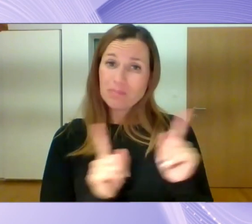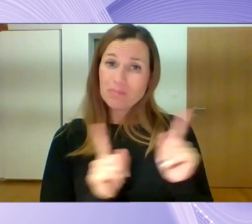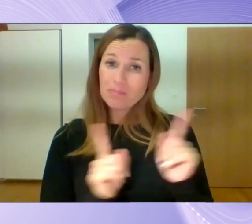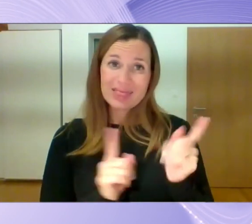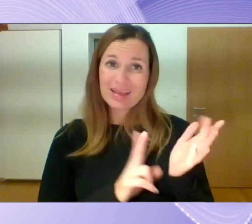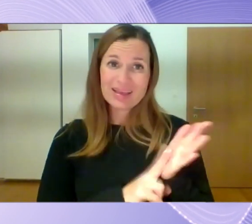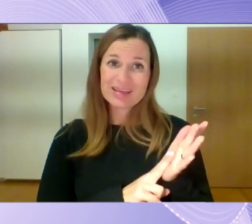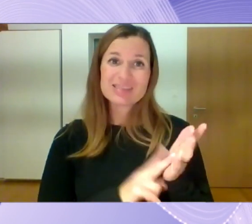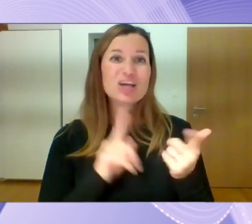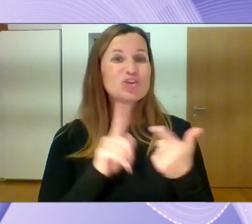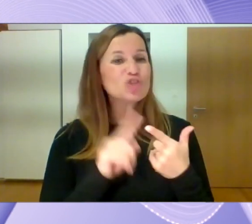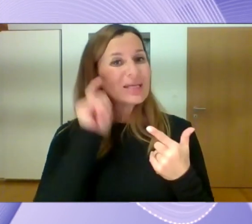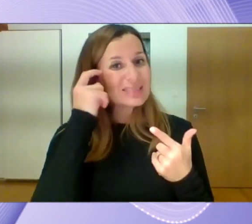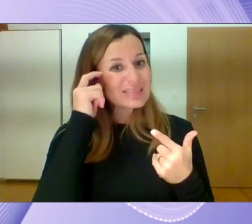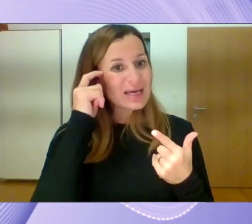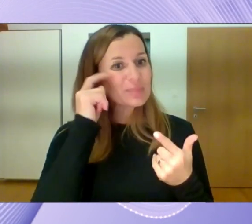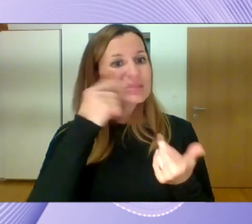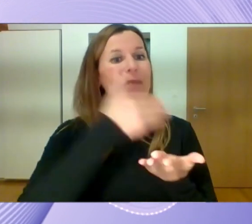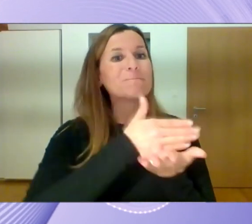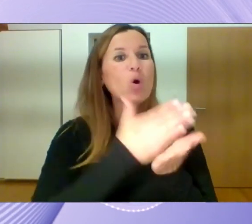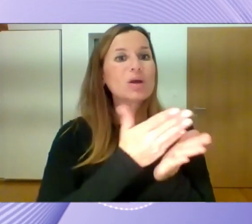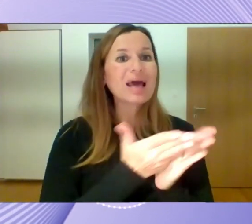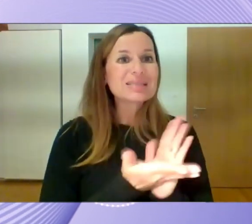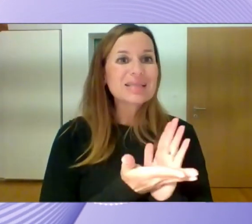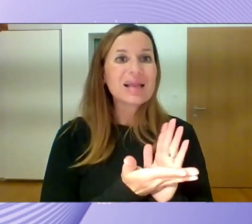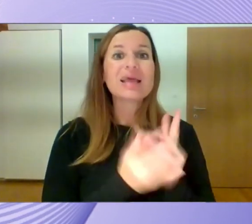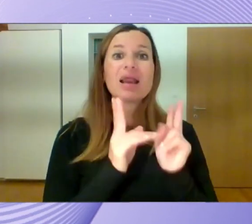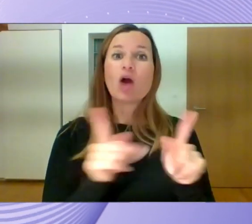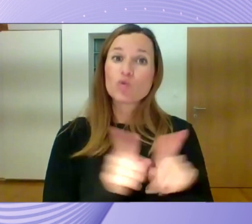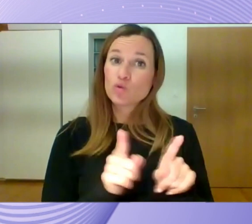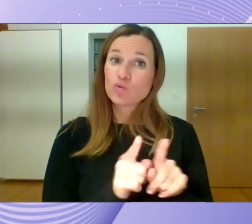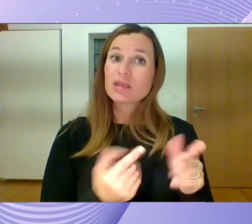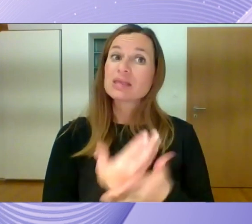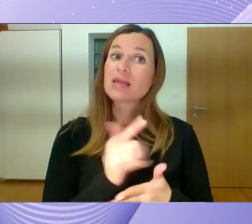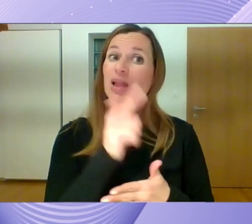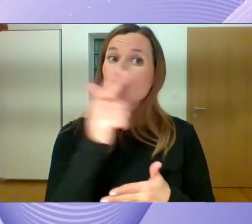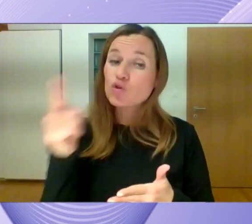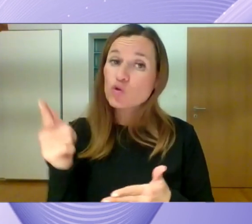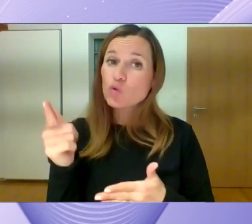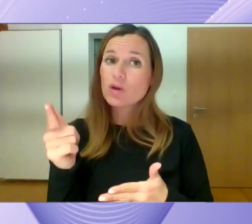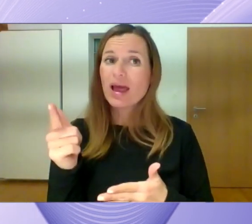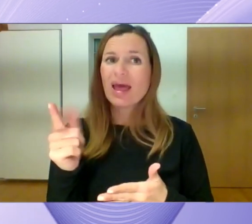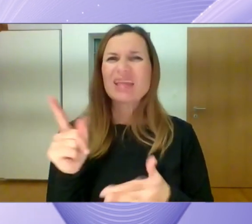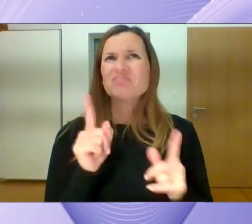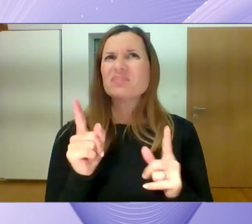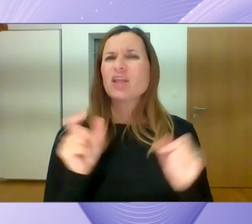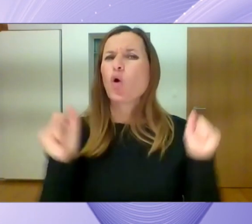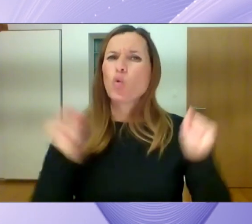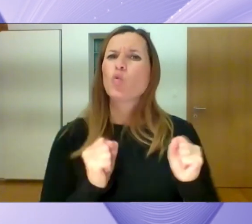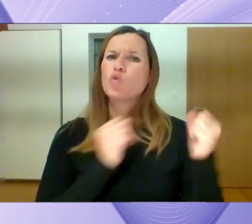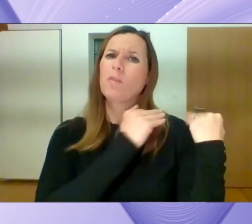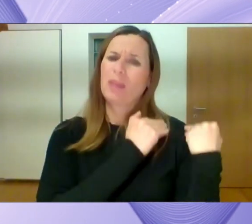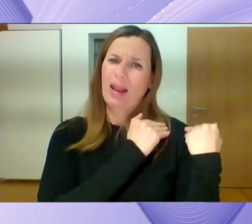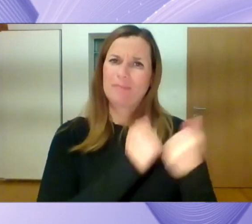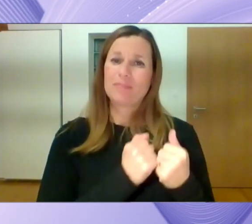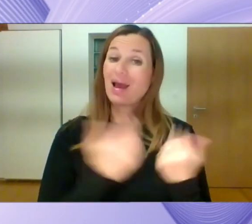če se skrb porazdeli, je lahko tudi za druge to v resnici ni nujno tako breme, kot si mislimo, lahko je